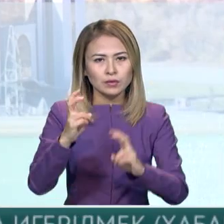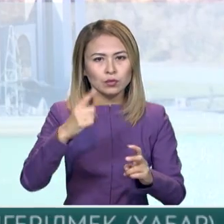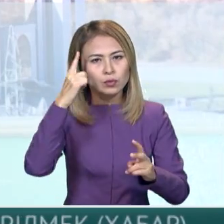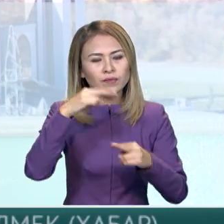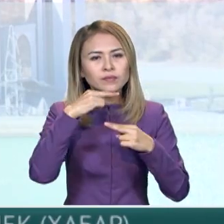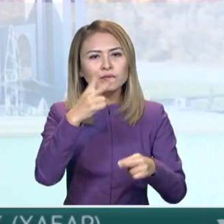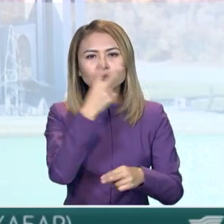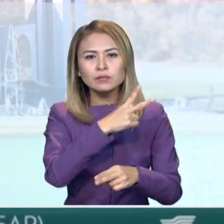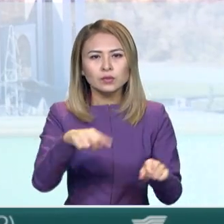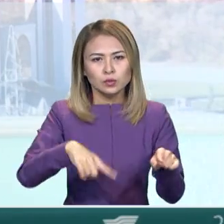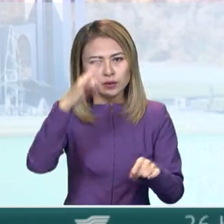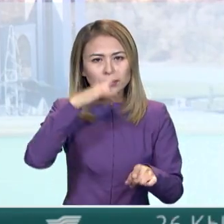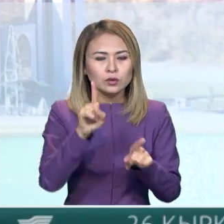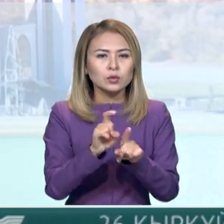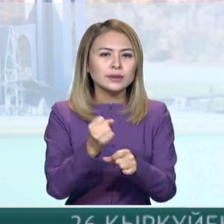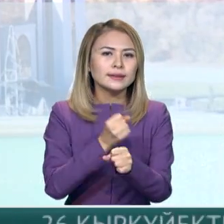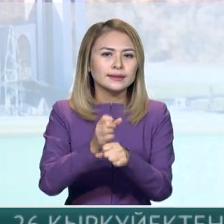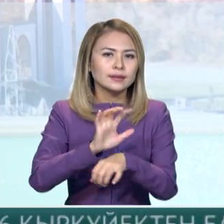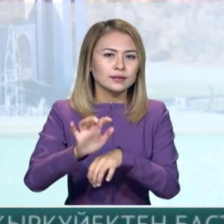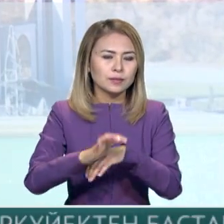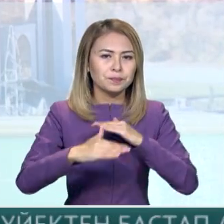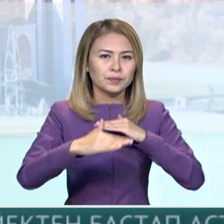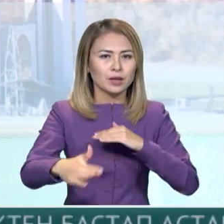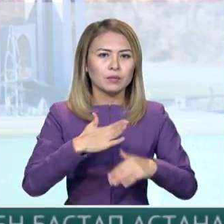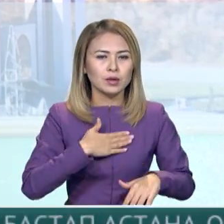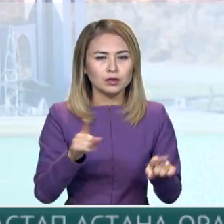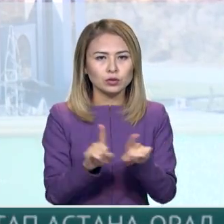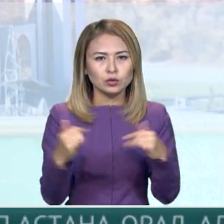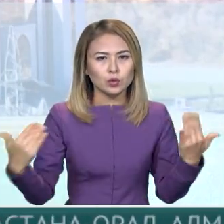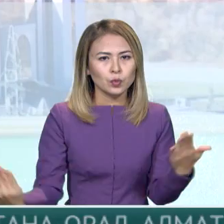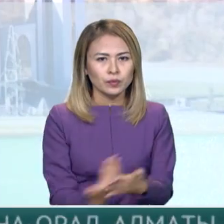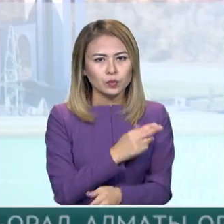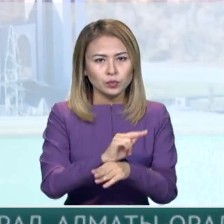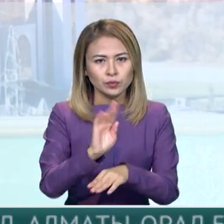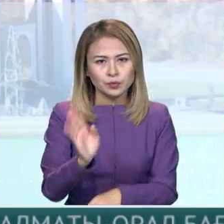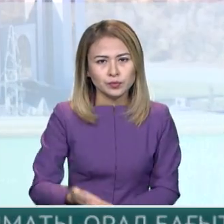бөлеміз. Жергілікті мамандарды өзіміздің елде қолданылатын заманауи әдістерге үйретеміз.